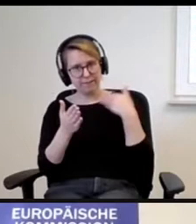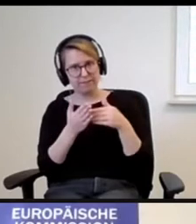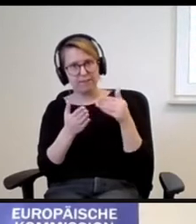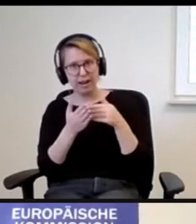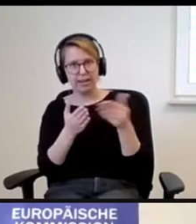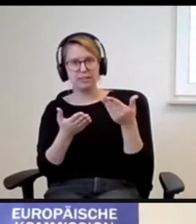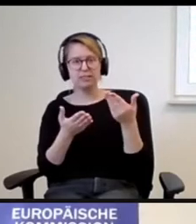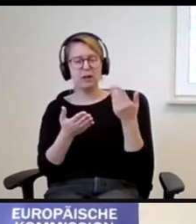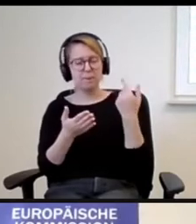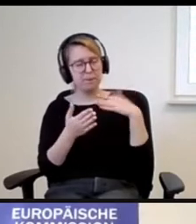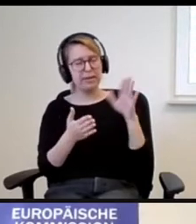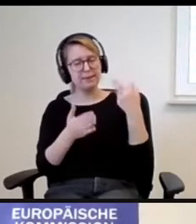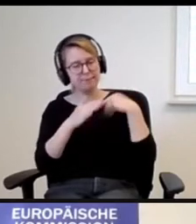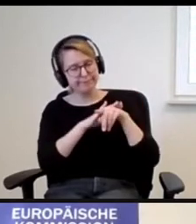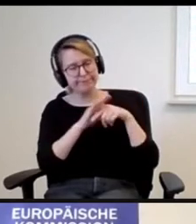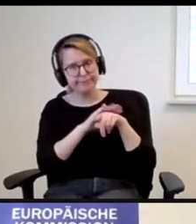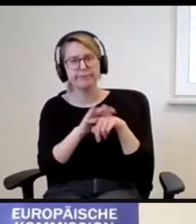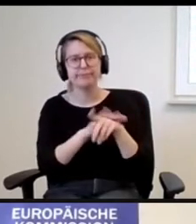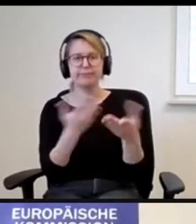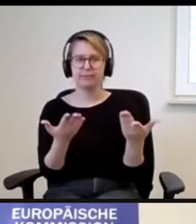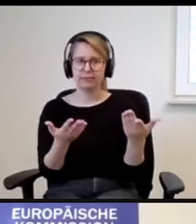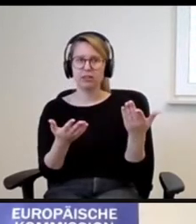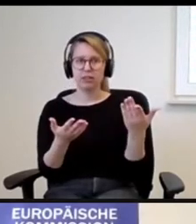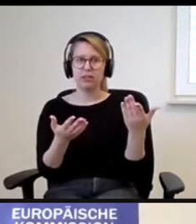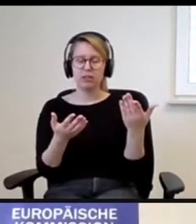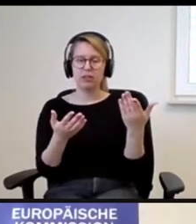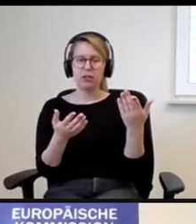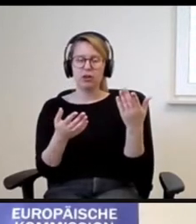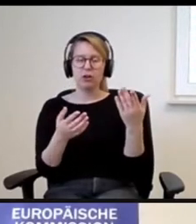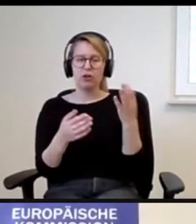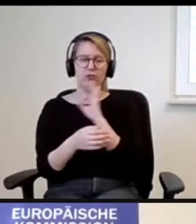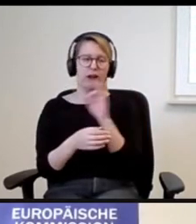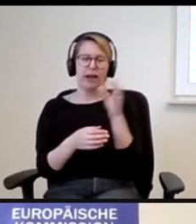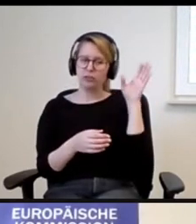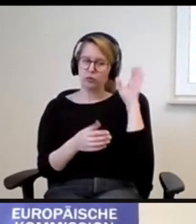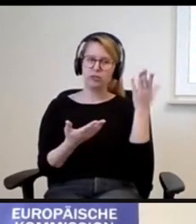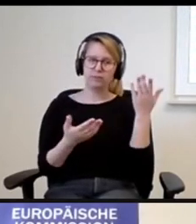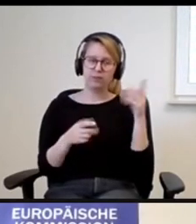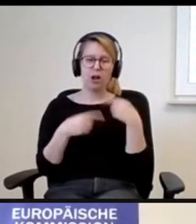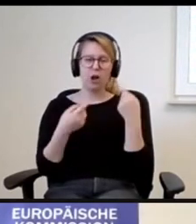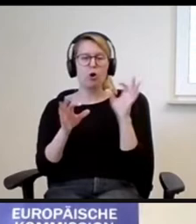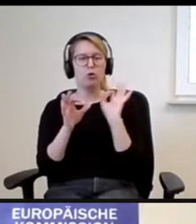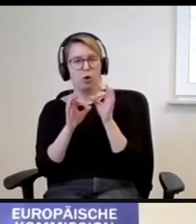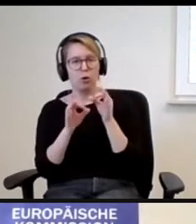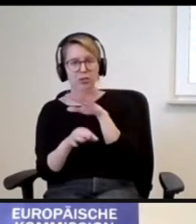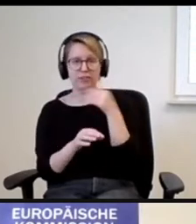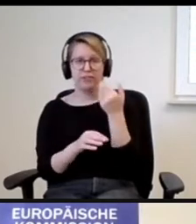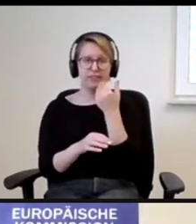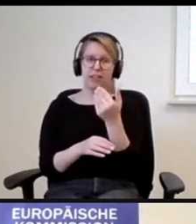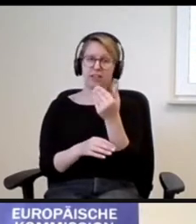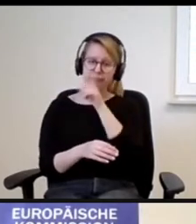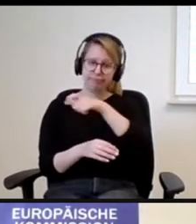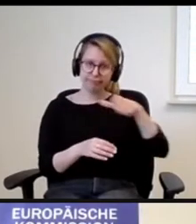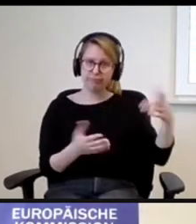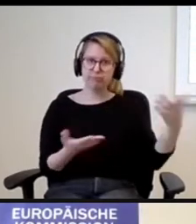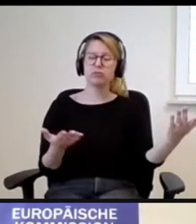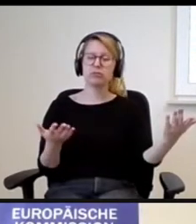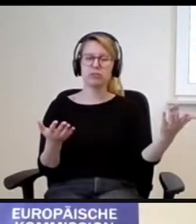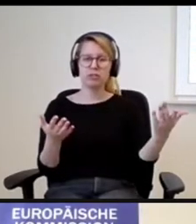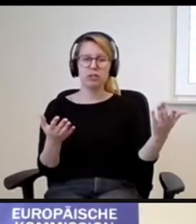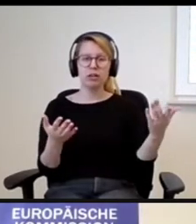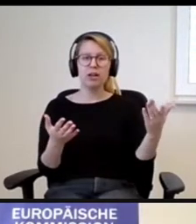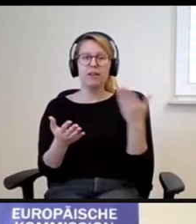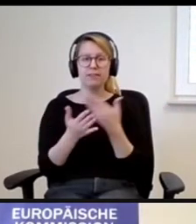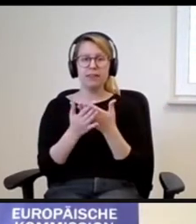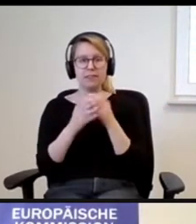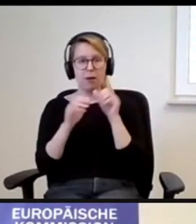temps. Et merci aussi aux interprètes qui ont justement rendu cet événement aussi plus accessible à les uns et